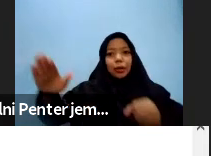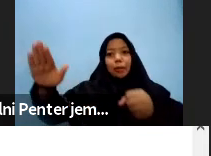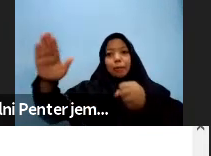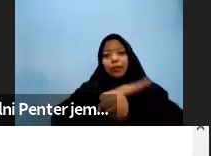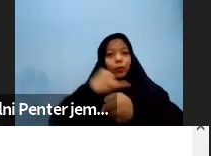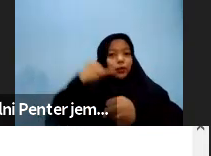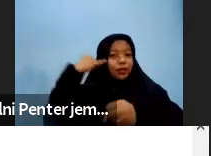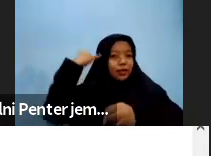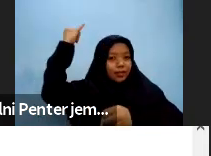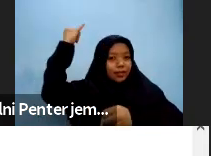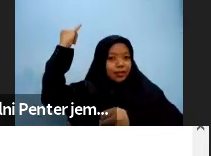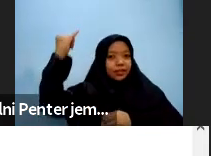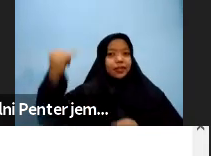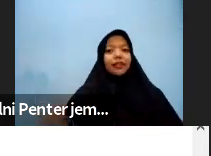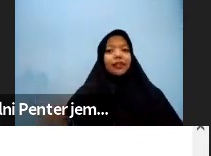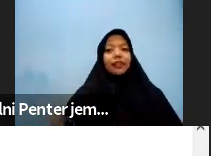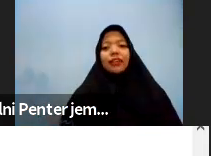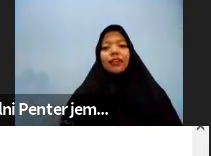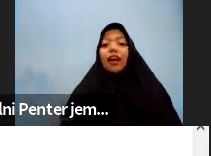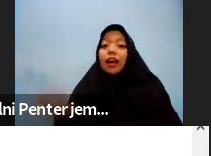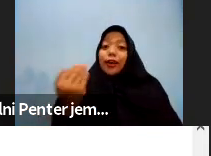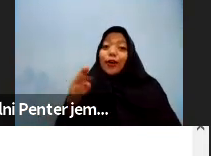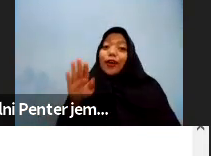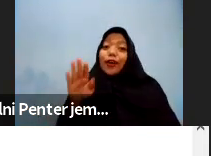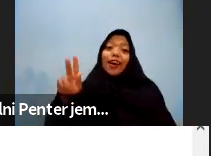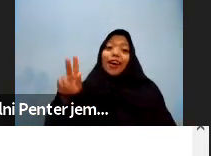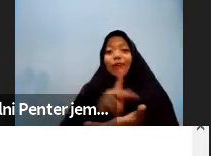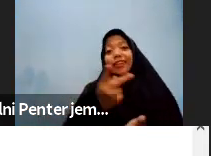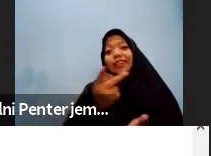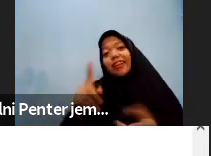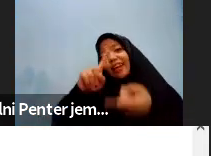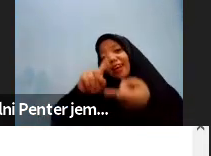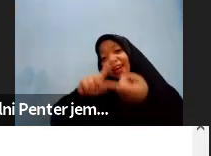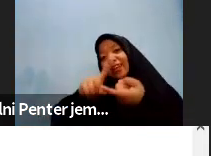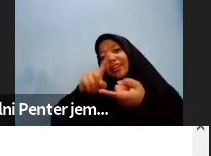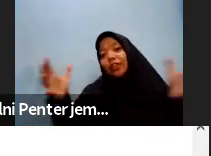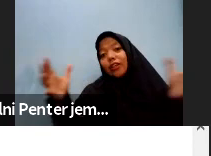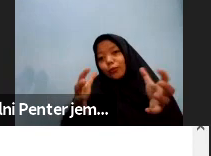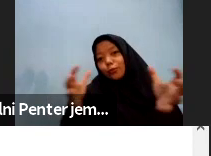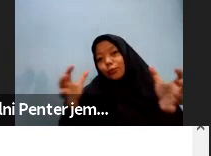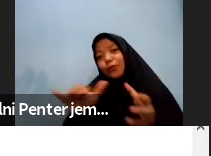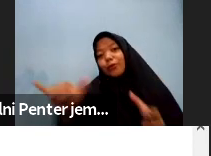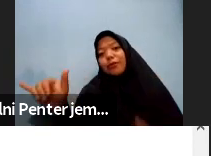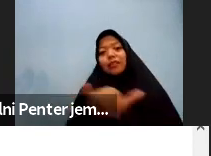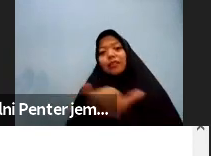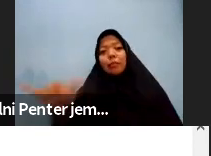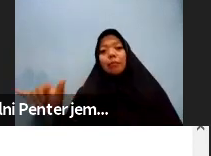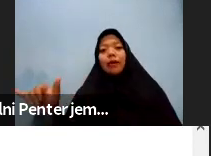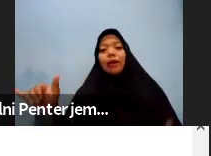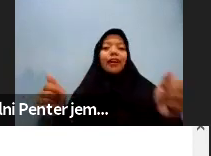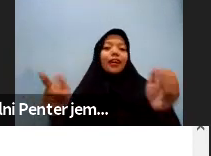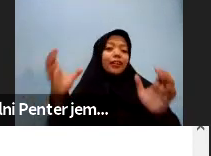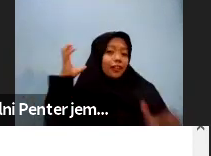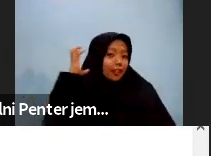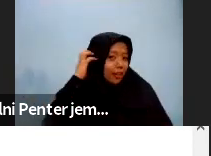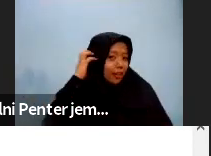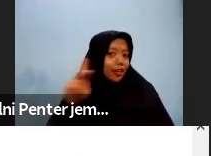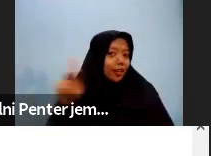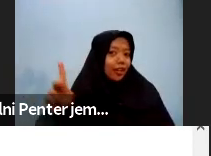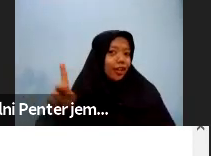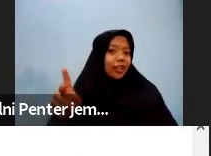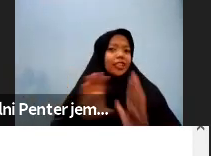Ayo kawan semua berkumpul bersama dengarkan cerita